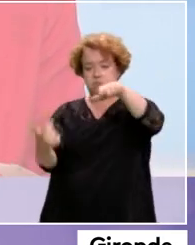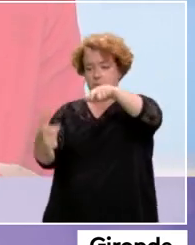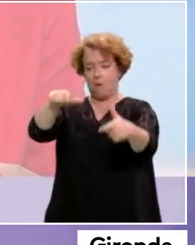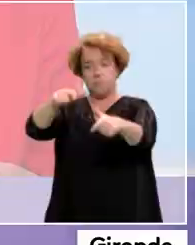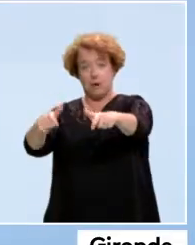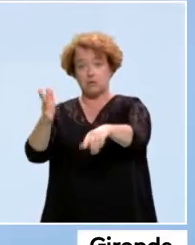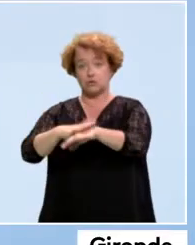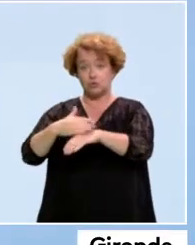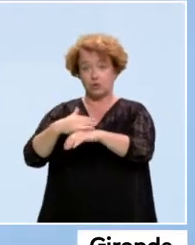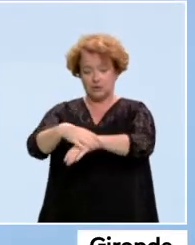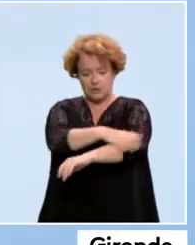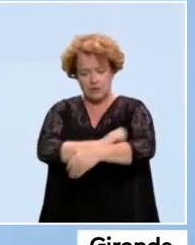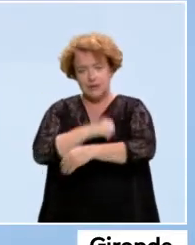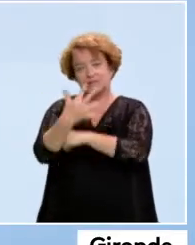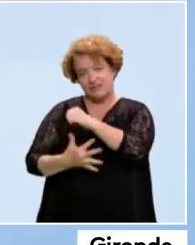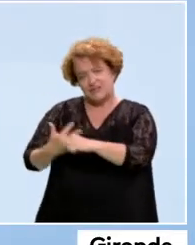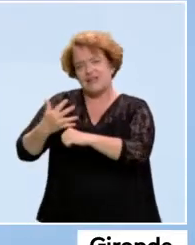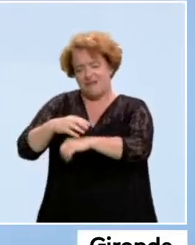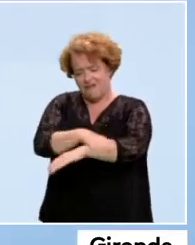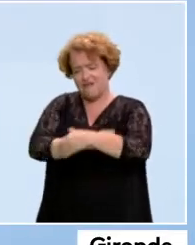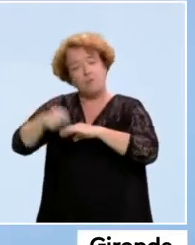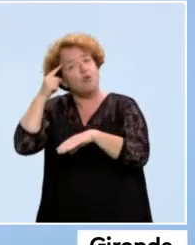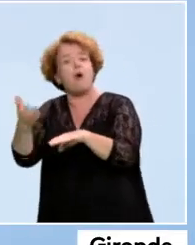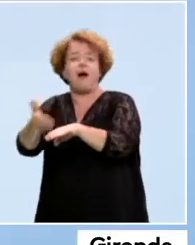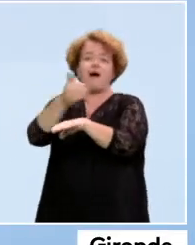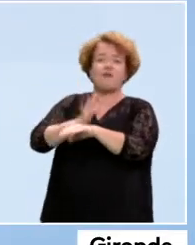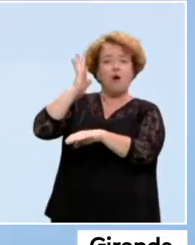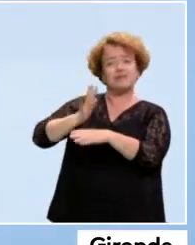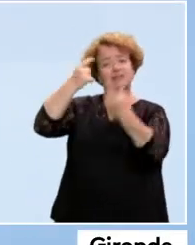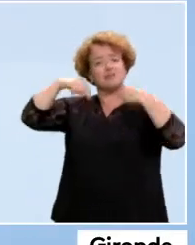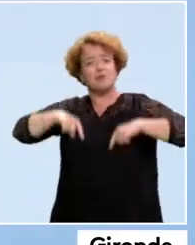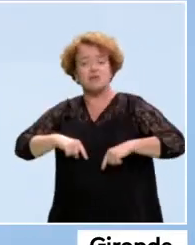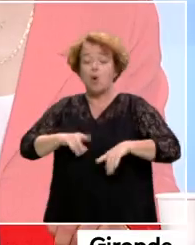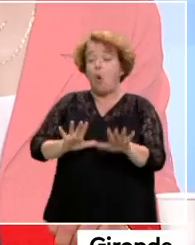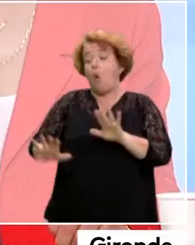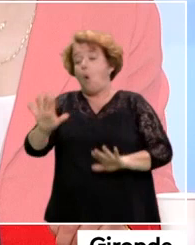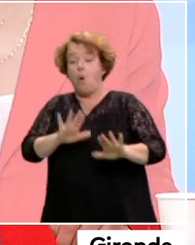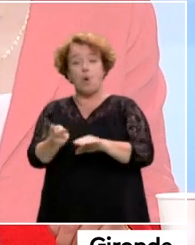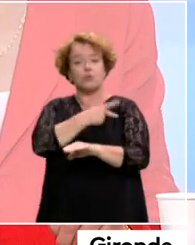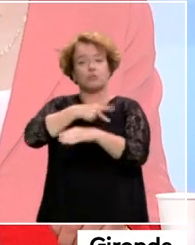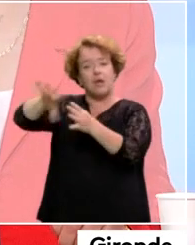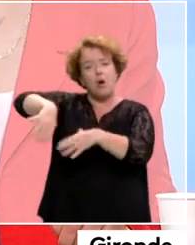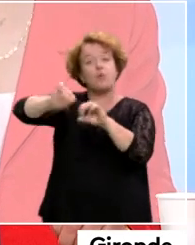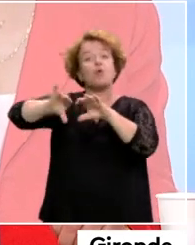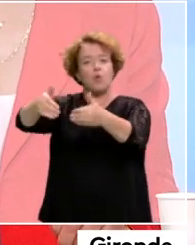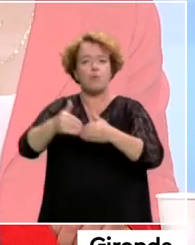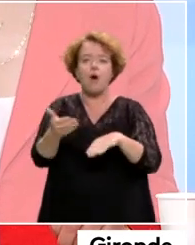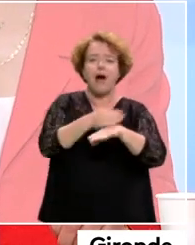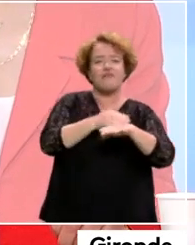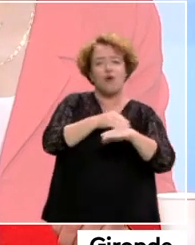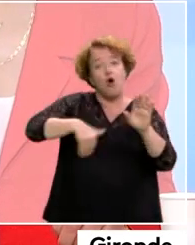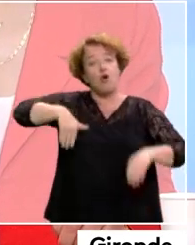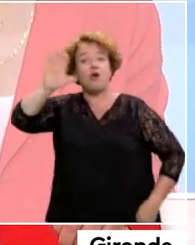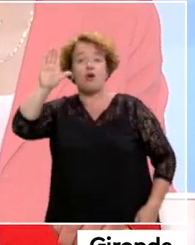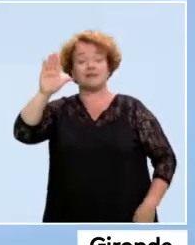on a pris ce sujet à bras le corps parce qu'effectivement il y avait eu un défaut d'anticipation de recrutement des médecins nous avons supprimé le numerus clausus et tous les ans